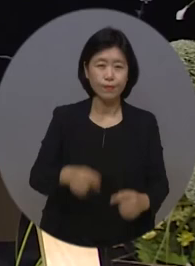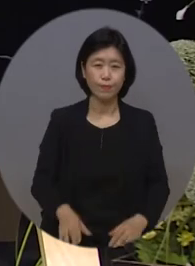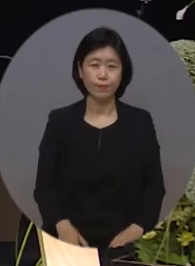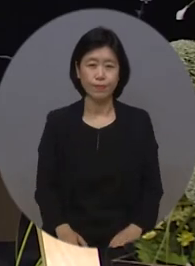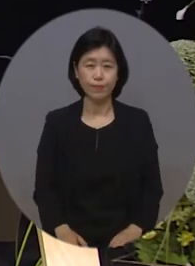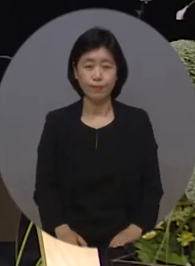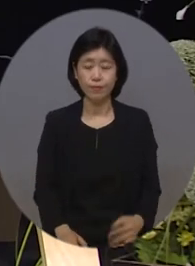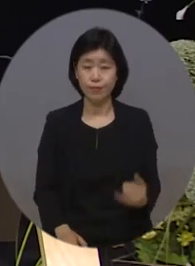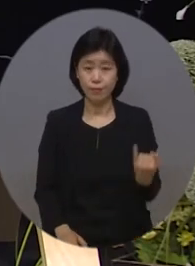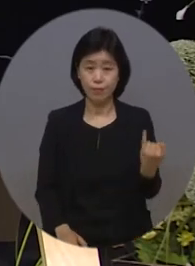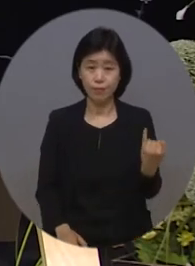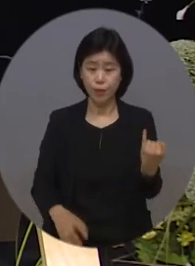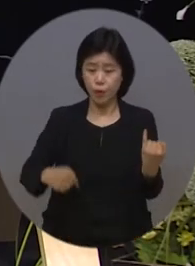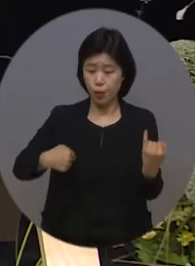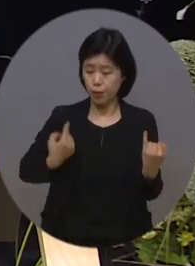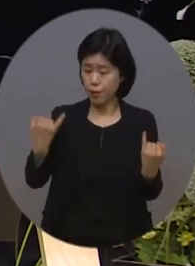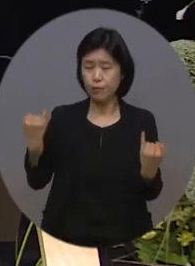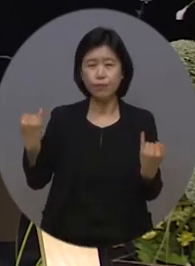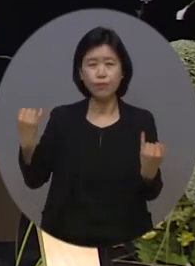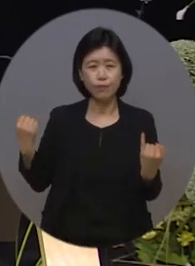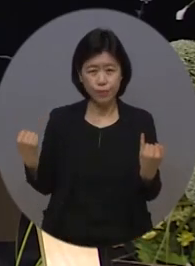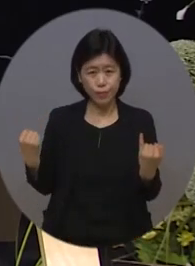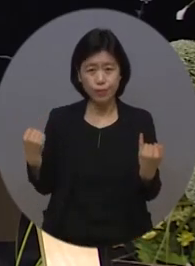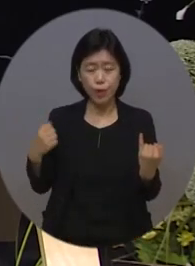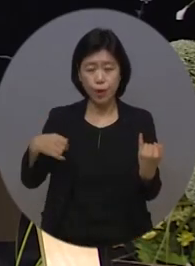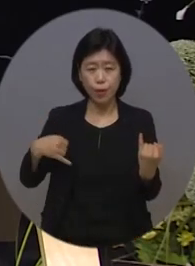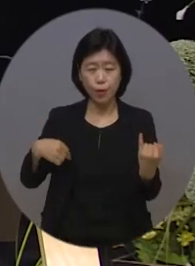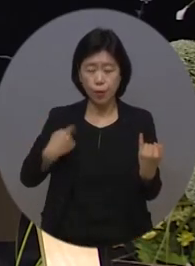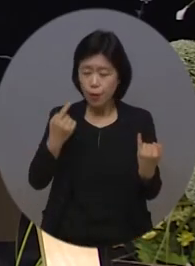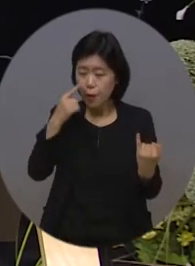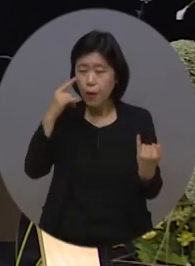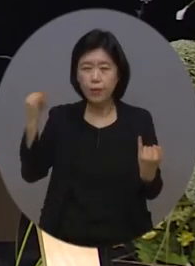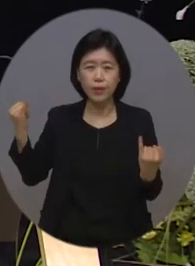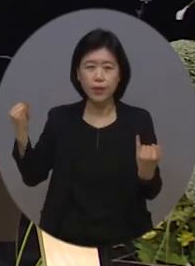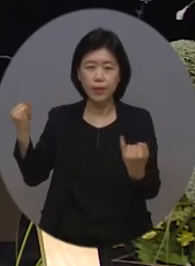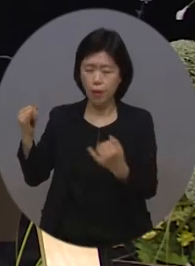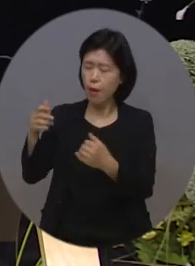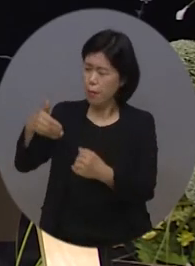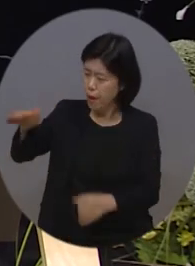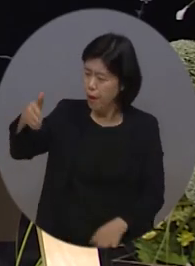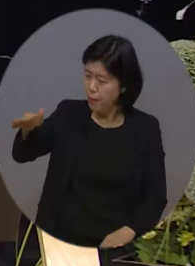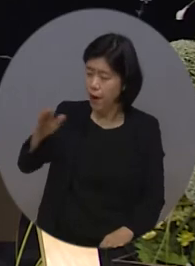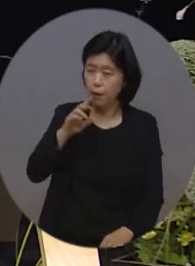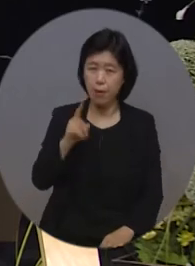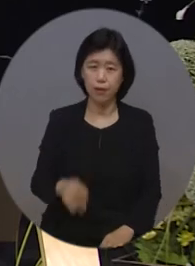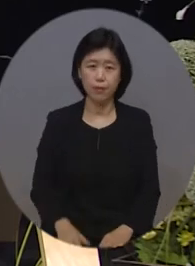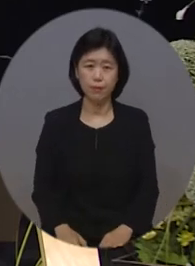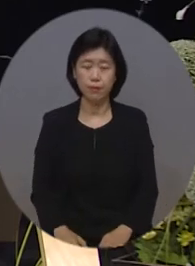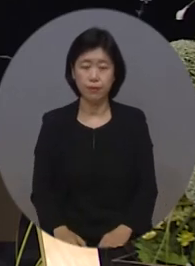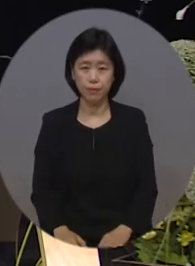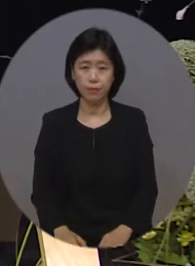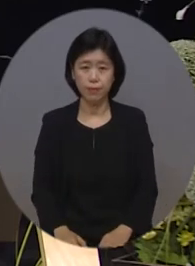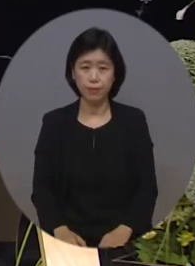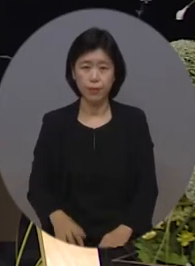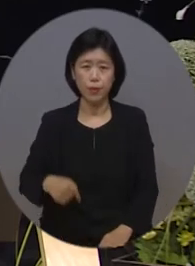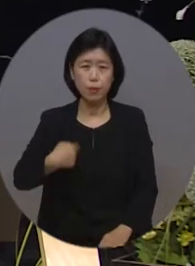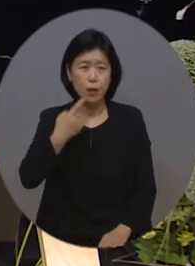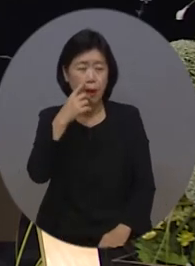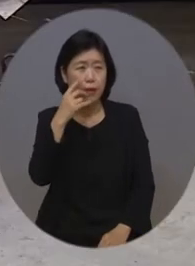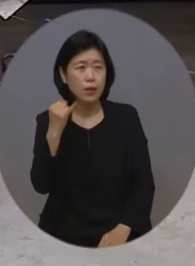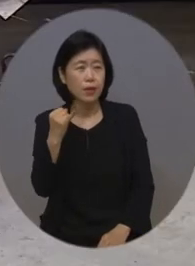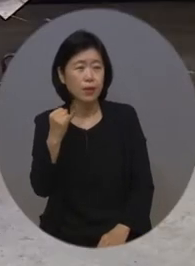처녀는 호러미를 자꾸 집으로 돌아가라 타박하고 호러미는 동구에 올라 딸의 뒷모습을